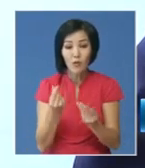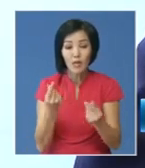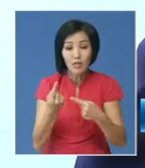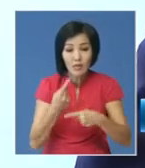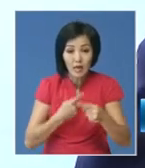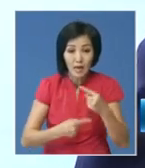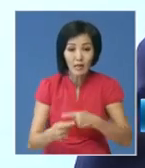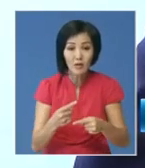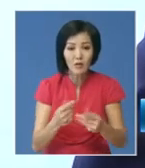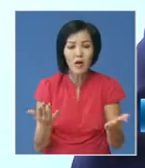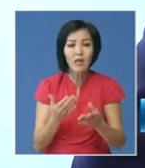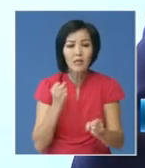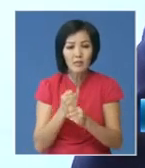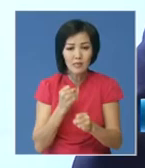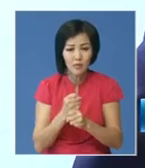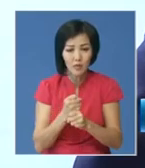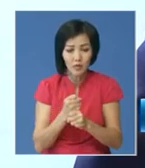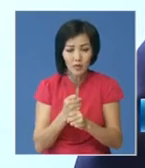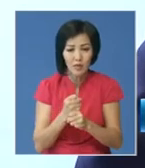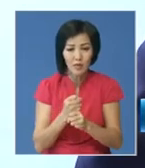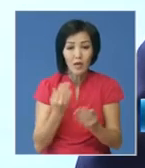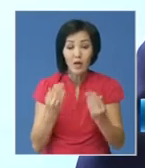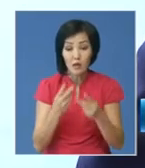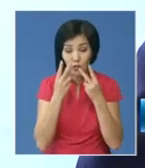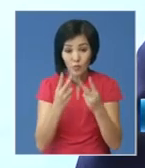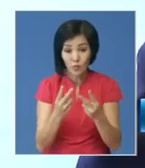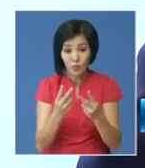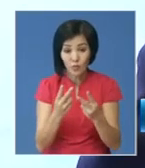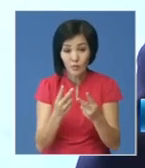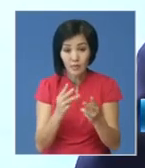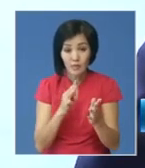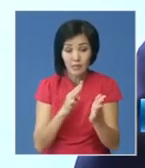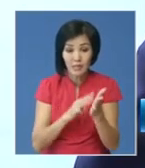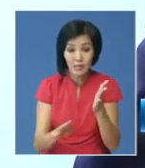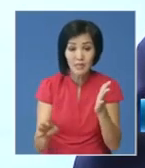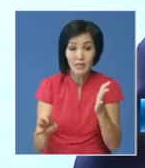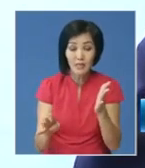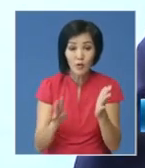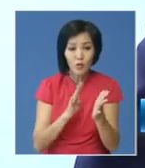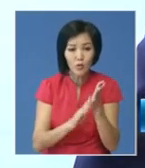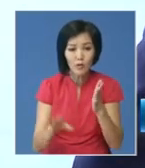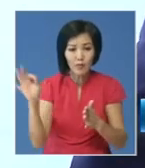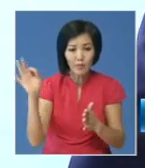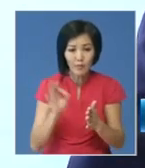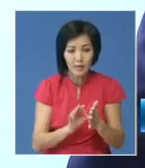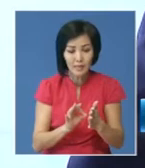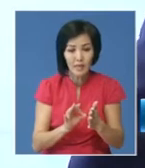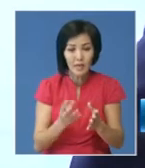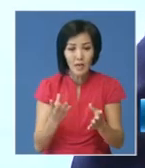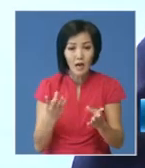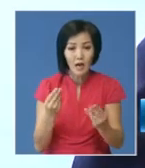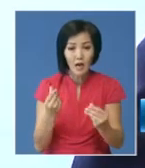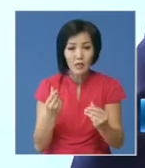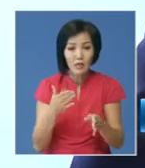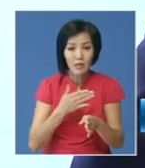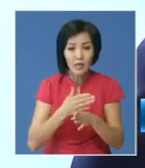бұлар СПК арқылы жұмыс істеп жатыр. Қазір көріп отырмыз. 80-98% сол салынған қаржының